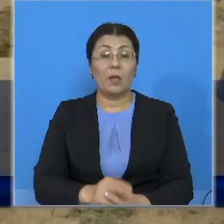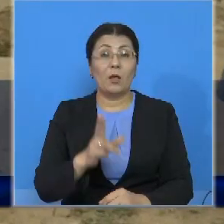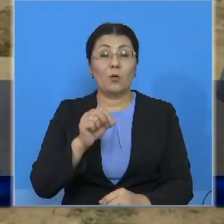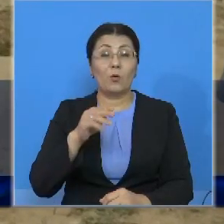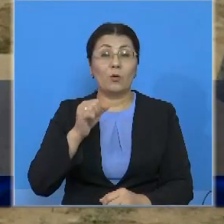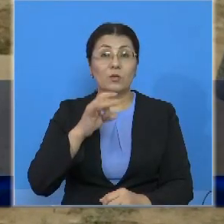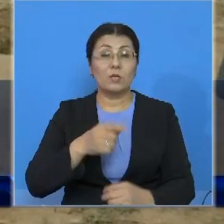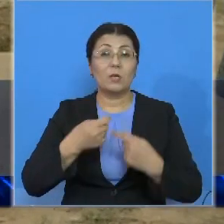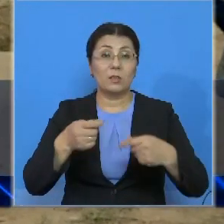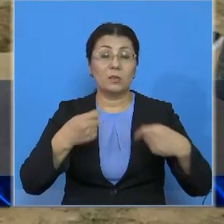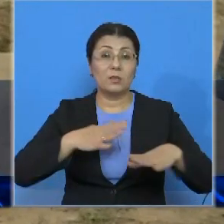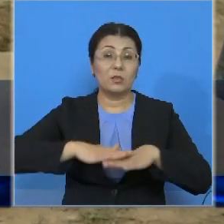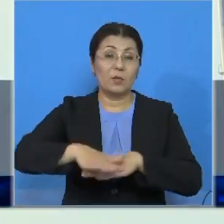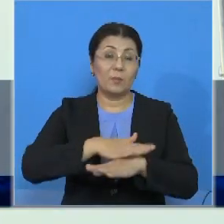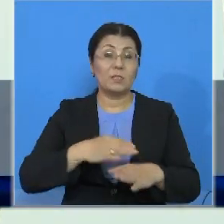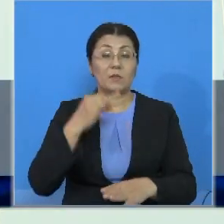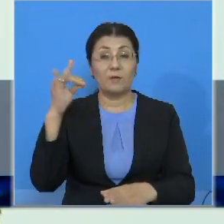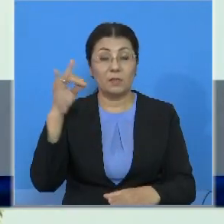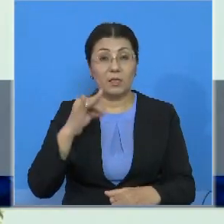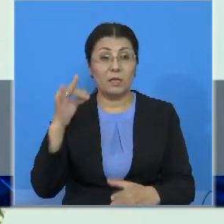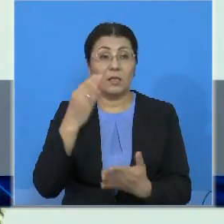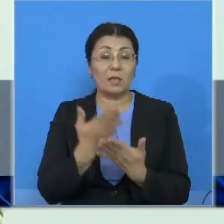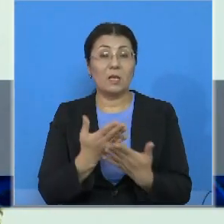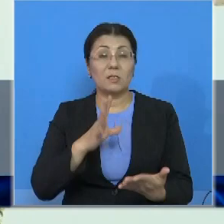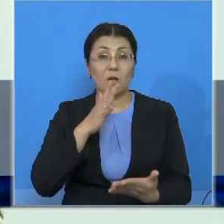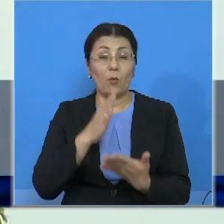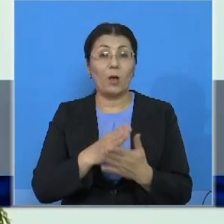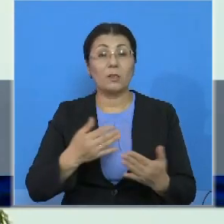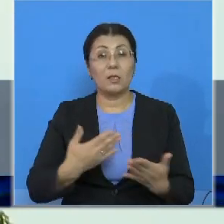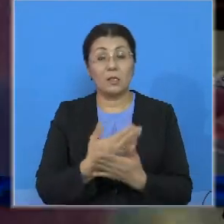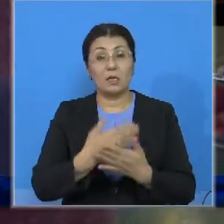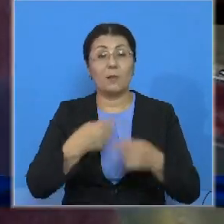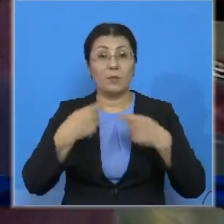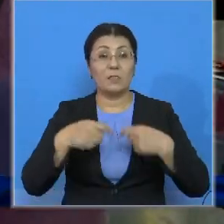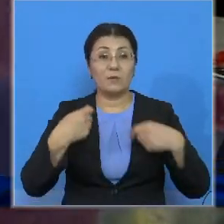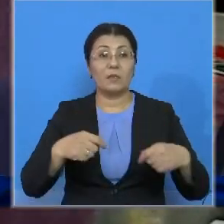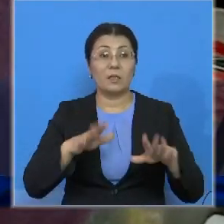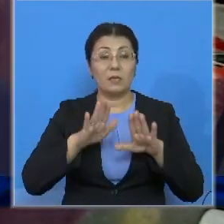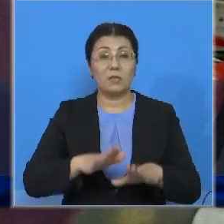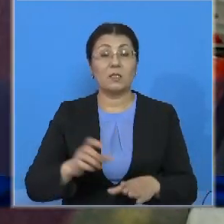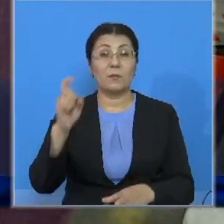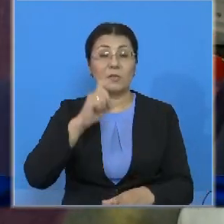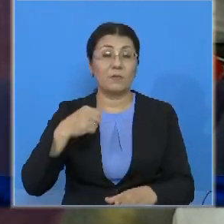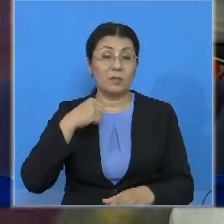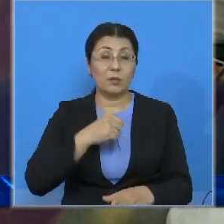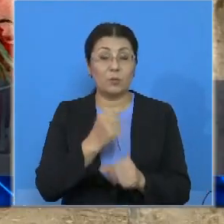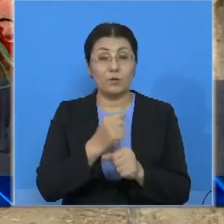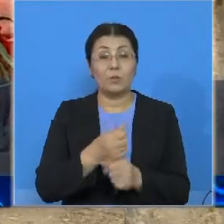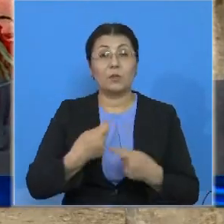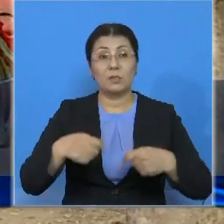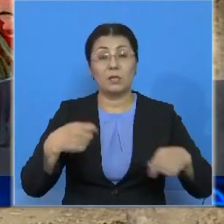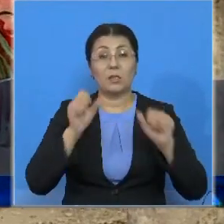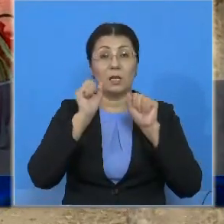Көкжар жәрмеңкесі Ойыл ауданының тарихи төлқұжаты. Қазіргі кезде жаңғырған сауда базарында жергілікті кәсіпкерлер өз өнімдерін көптеп